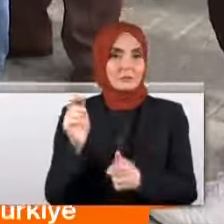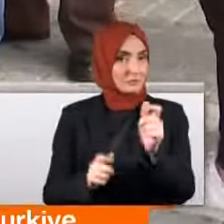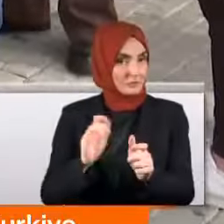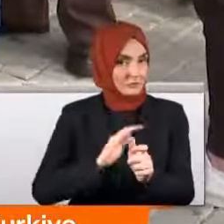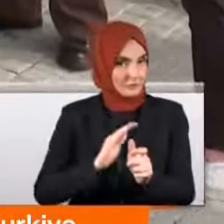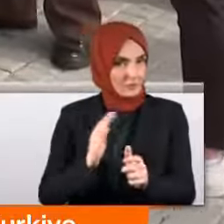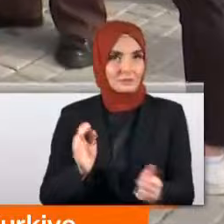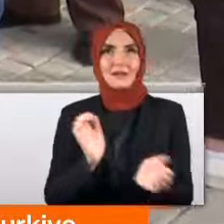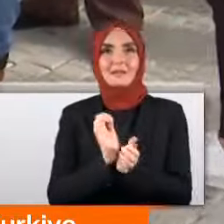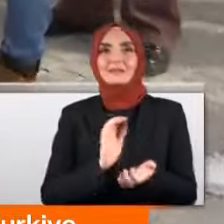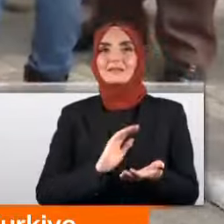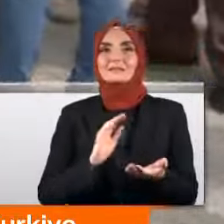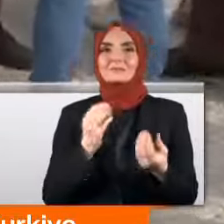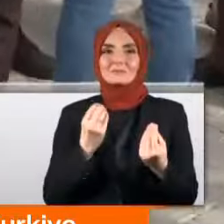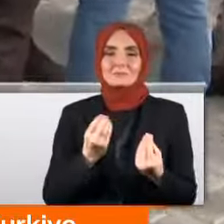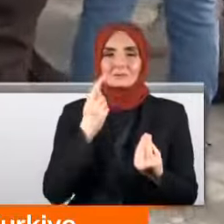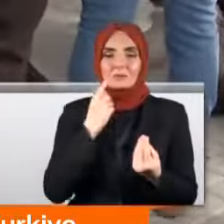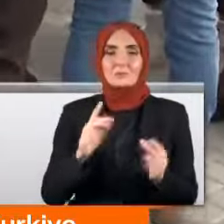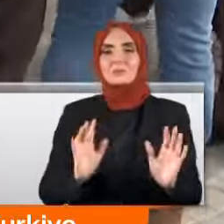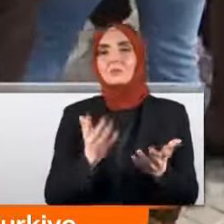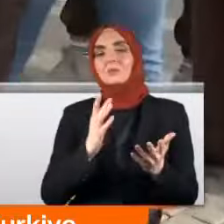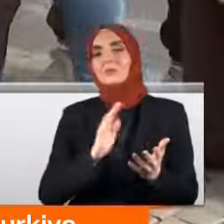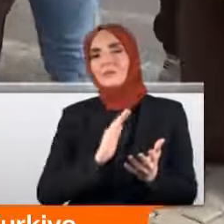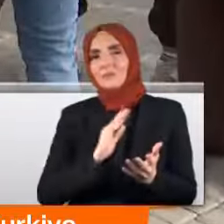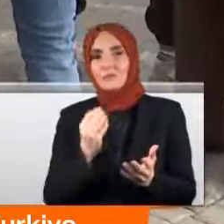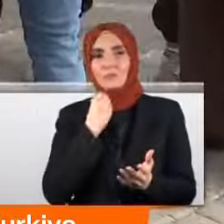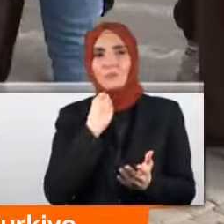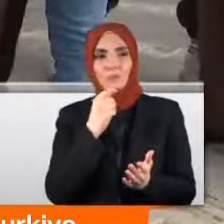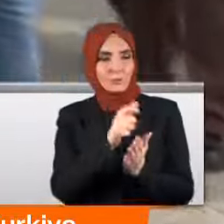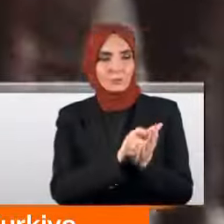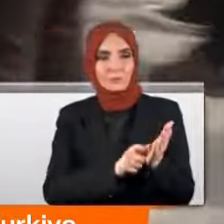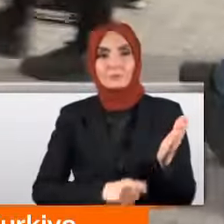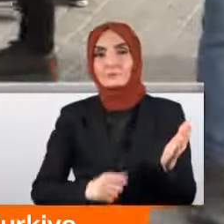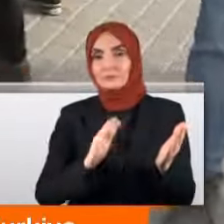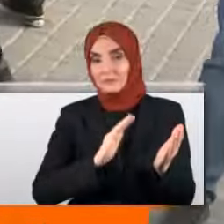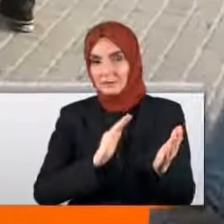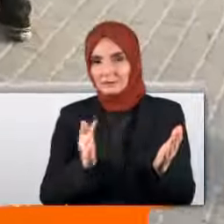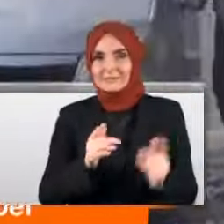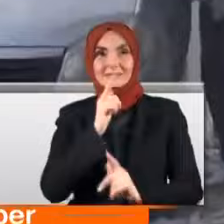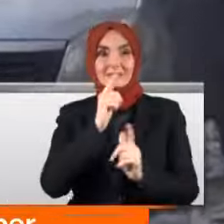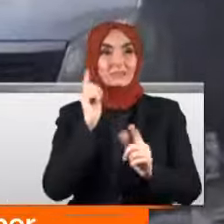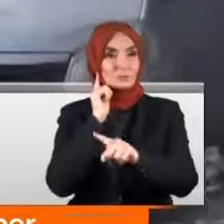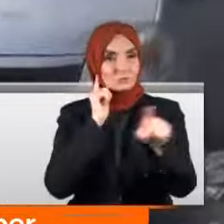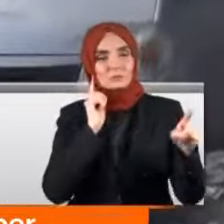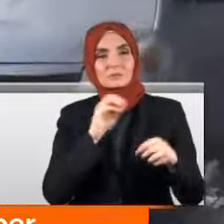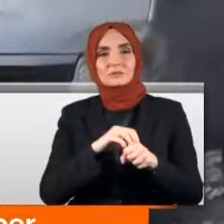düzenleri bozulmuş, artık borç katlandıkça katlanıyor. Onlar da seslerini duyurabilmek için eylem yapıyorlar.